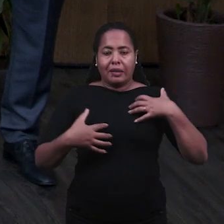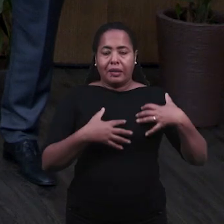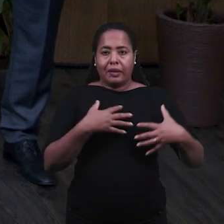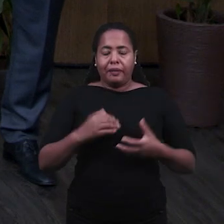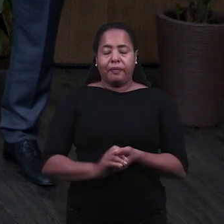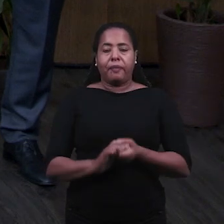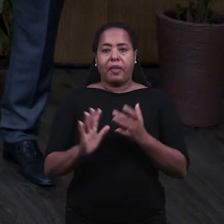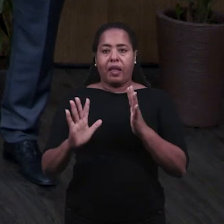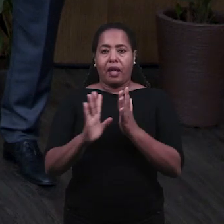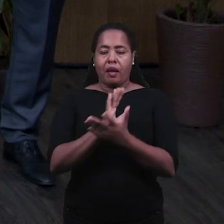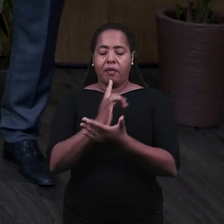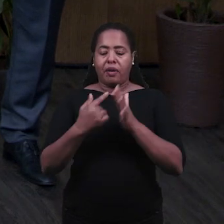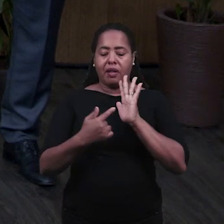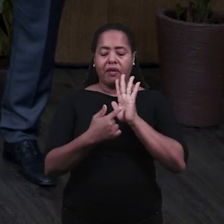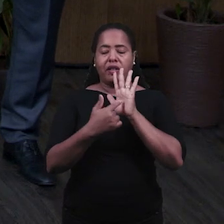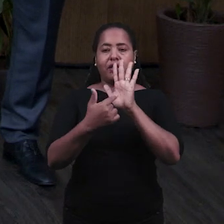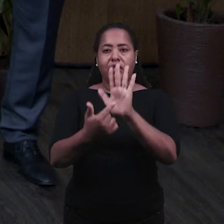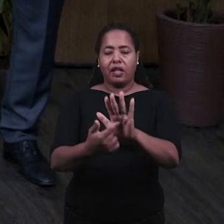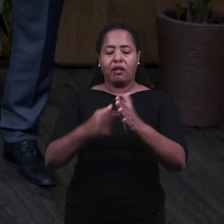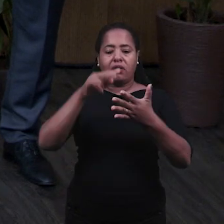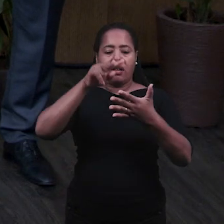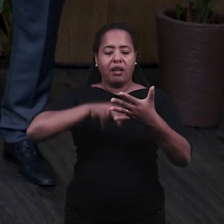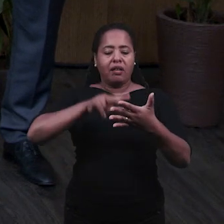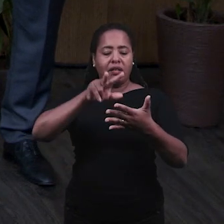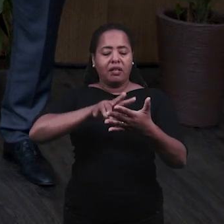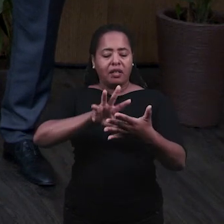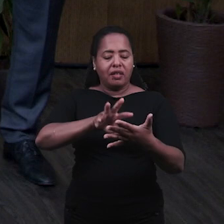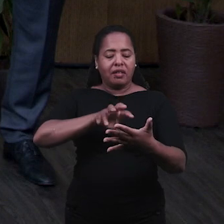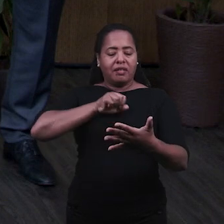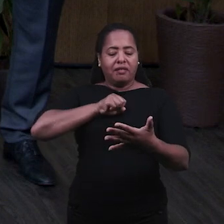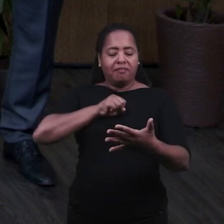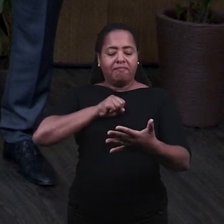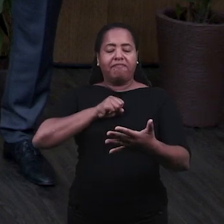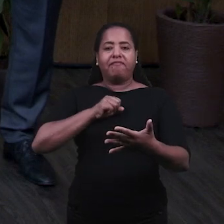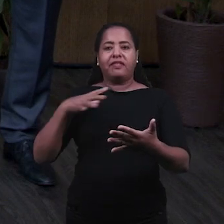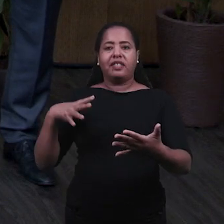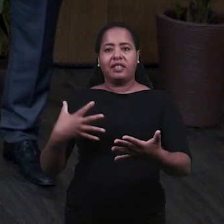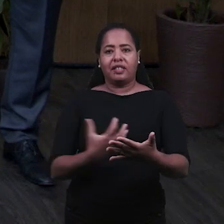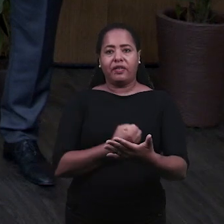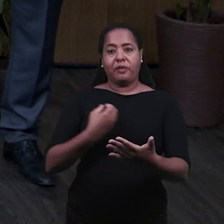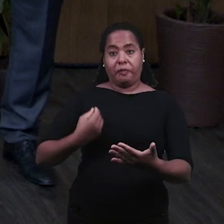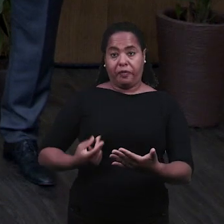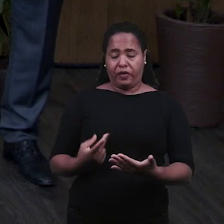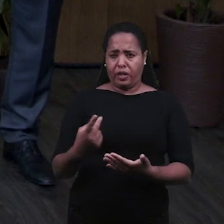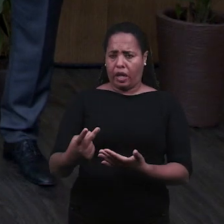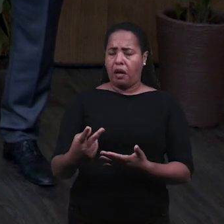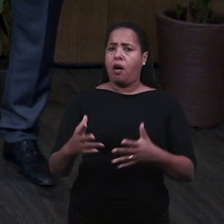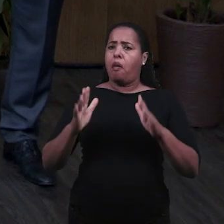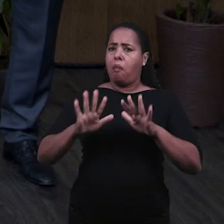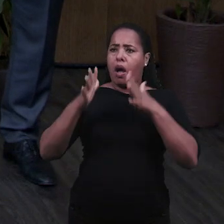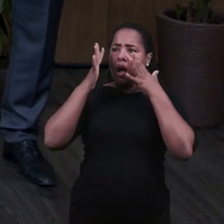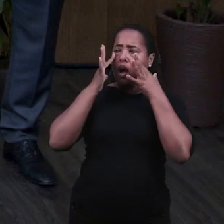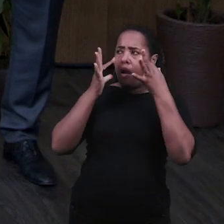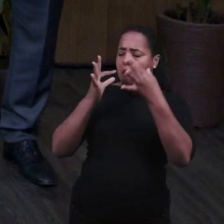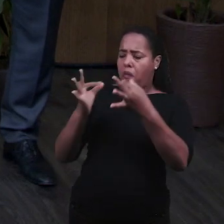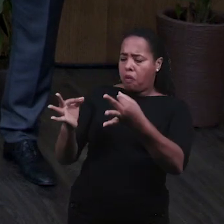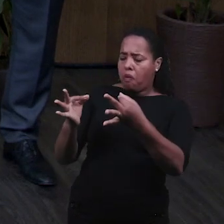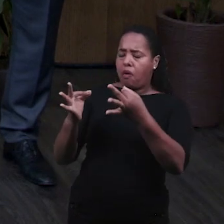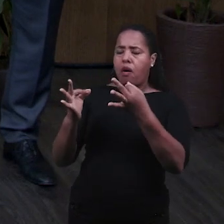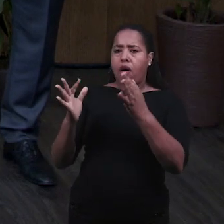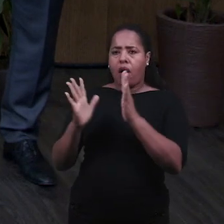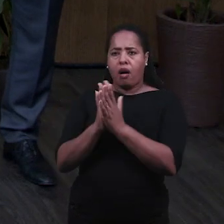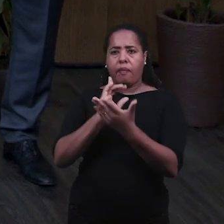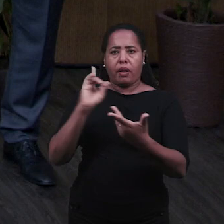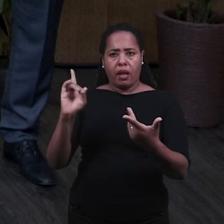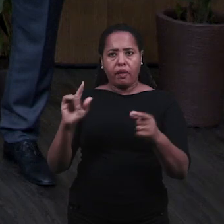salut, la vie éternelle. Mais, en plus d'entendre la parole, il